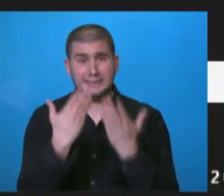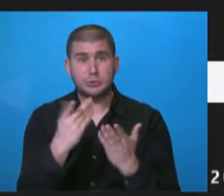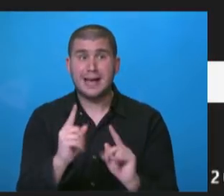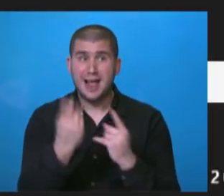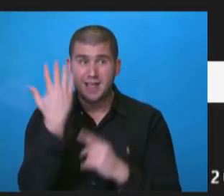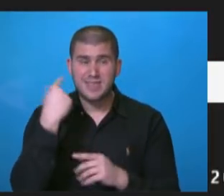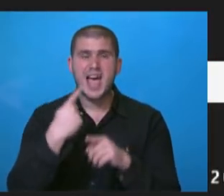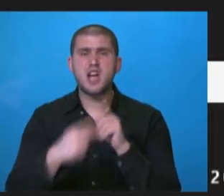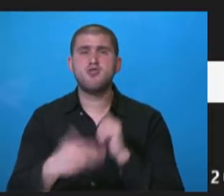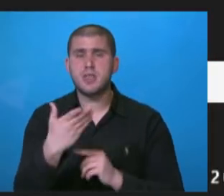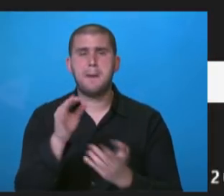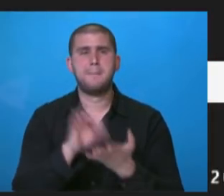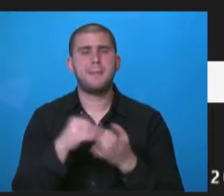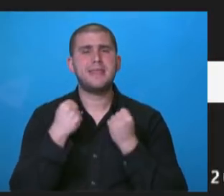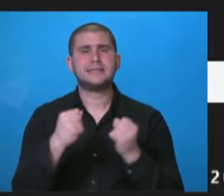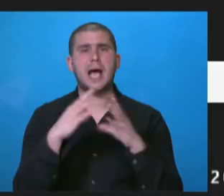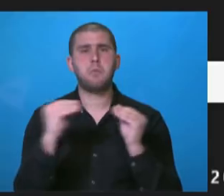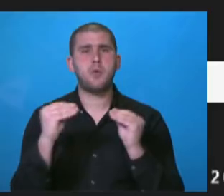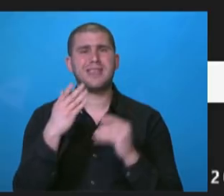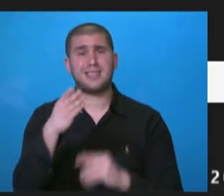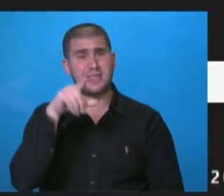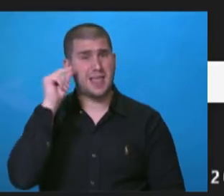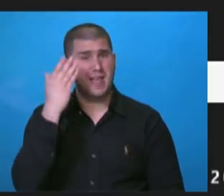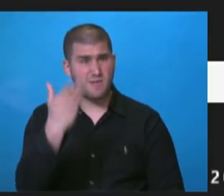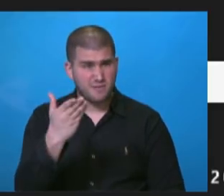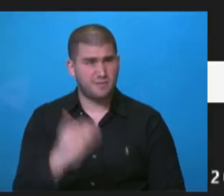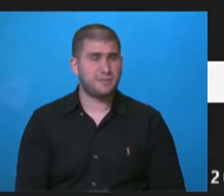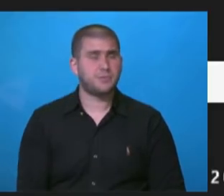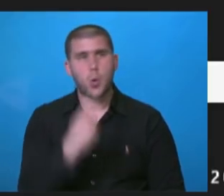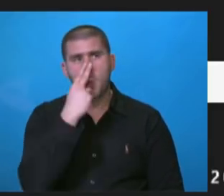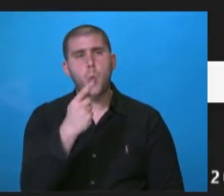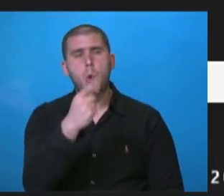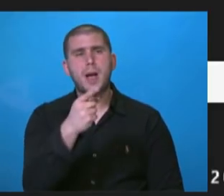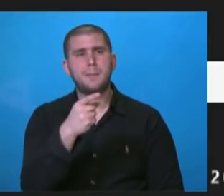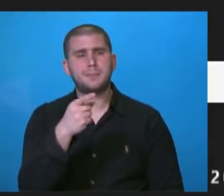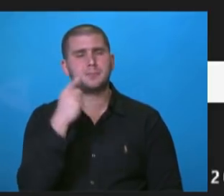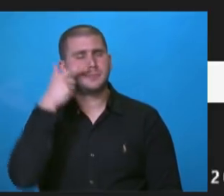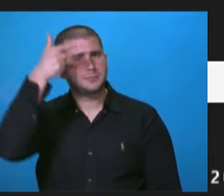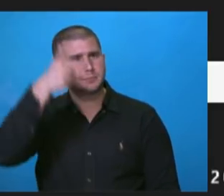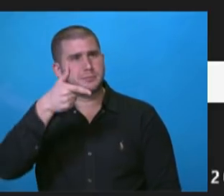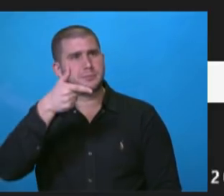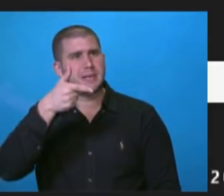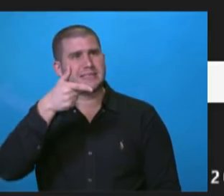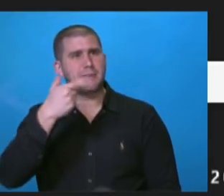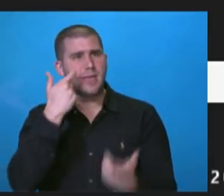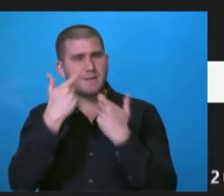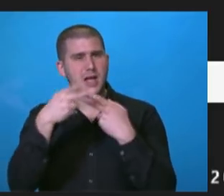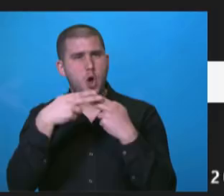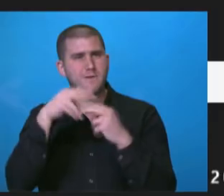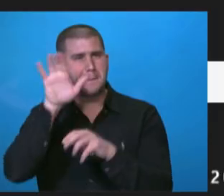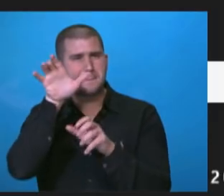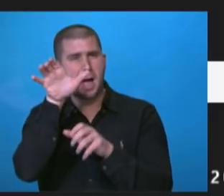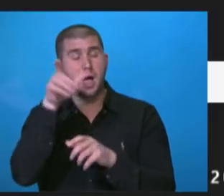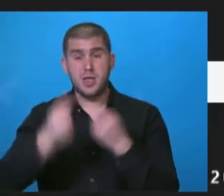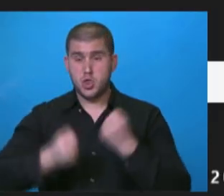לפני כחצי שנה במהלך נסיעה במונית בתל אביב. אנחנו רואים את התמונות ממצלמת האבטחה שליד המראה הקדמית. הנוסע מצד שמאל